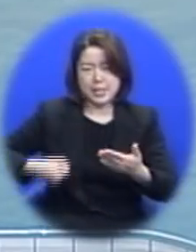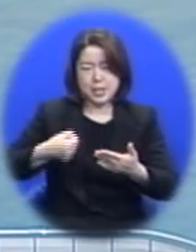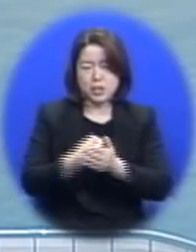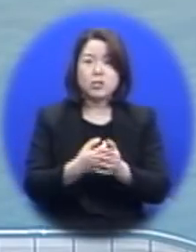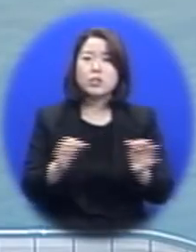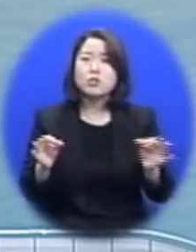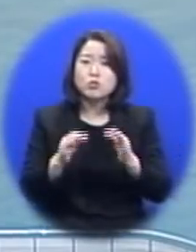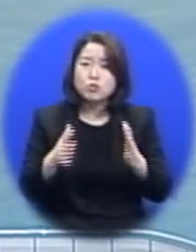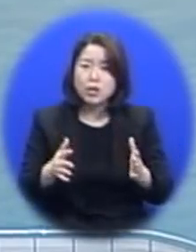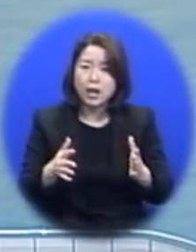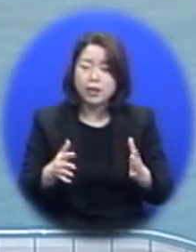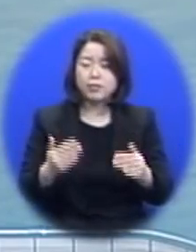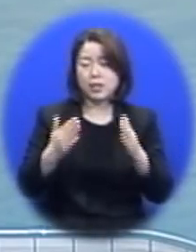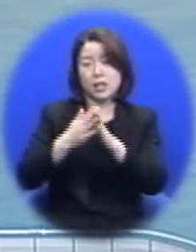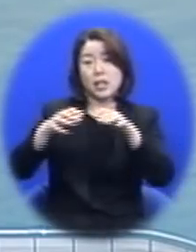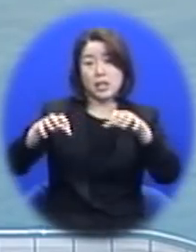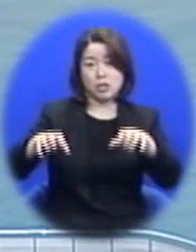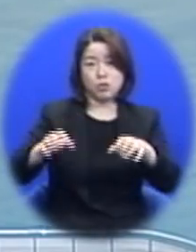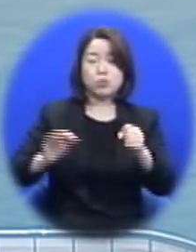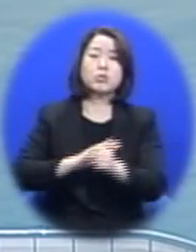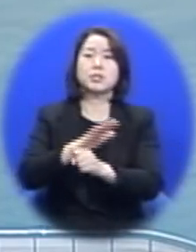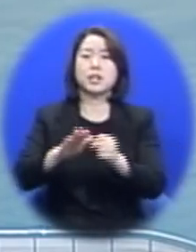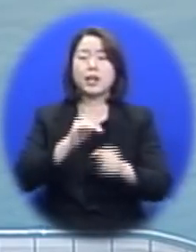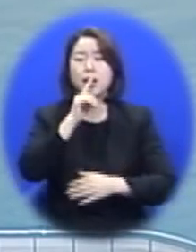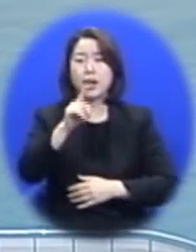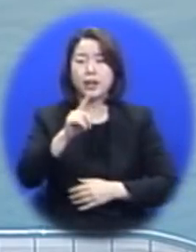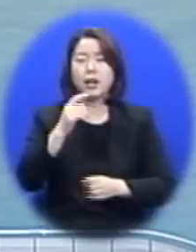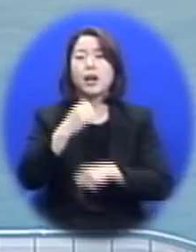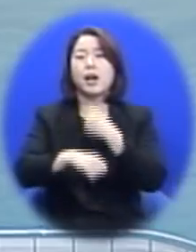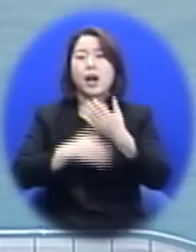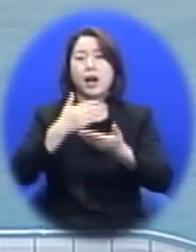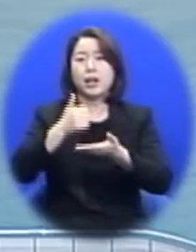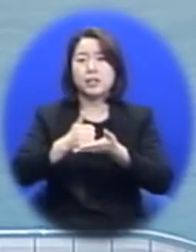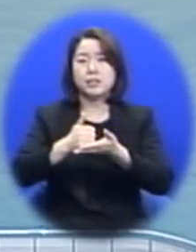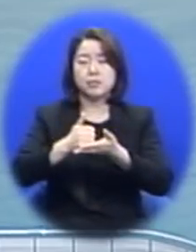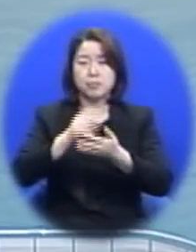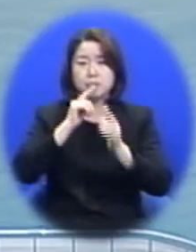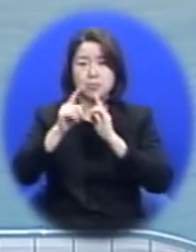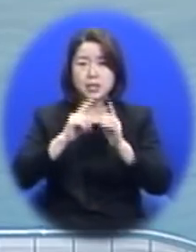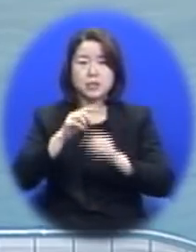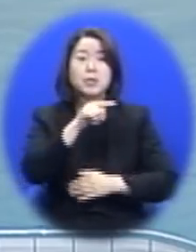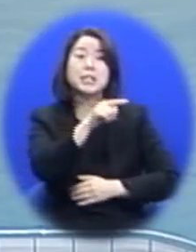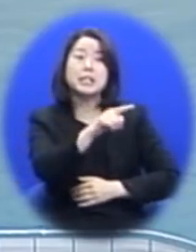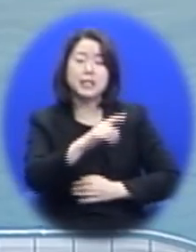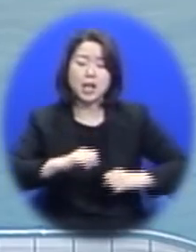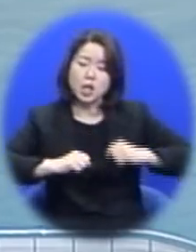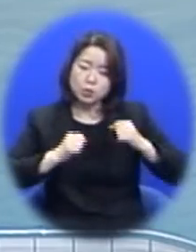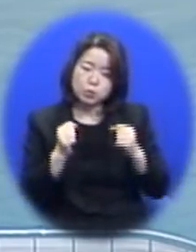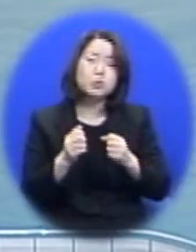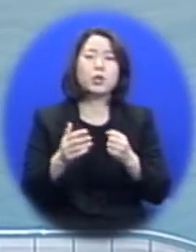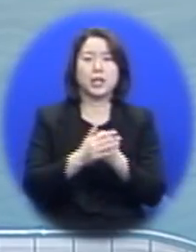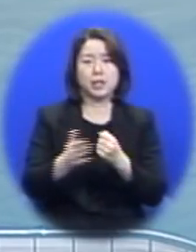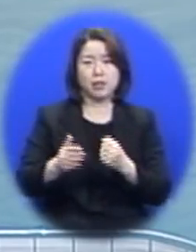순간에 이웃을 사랑하라 하시는 하나님의 말씀에 내가 순종했기